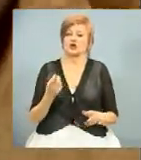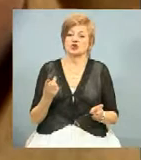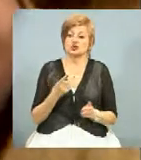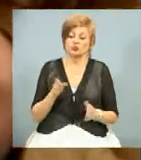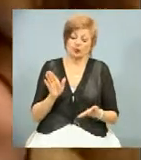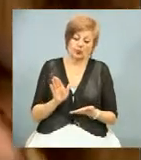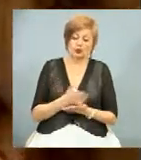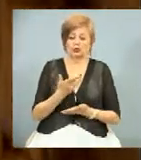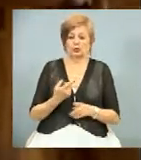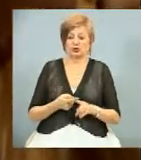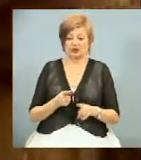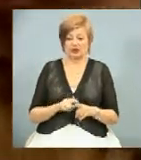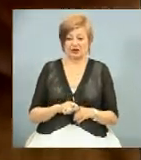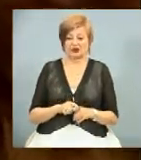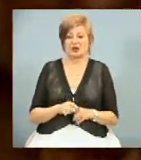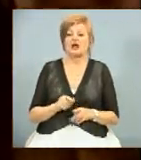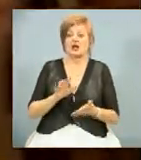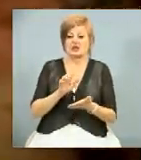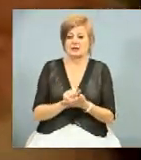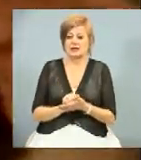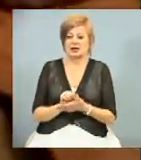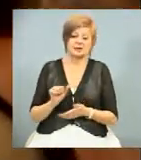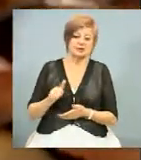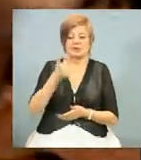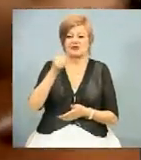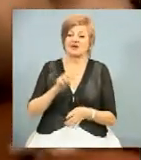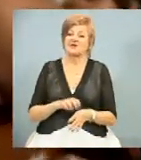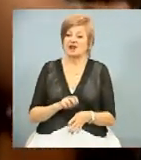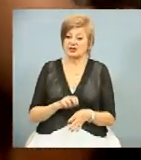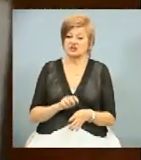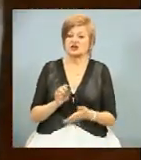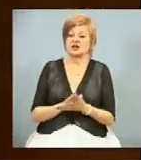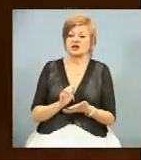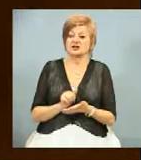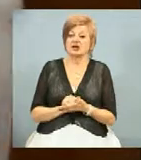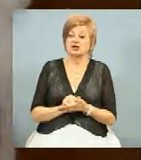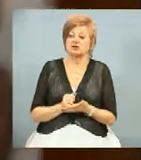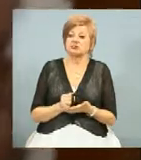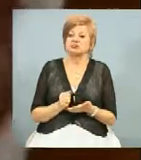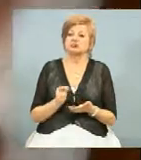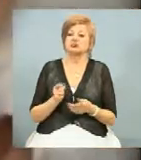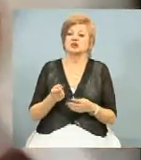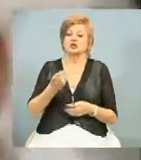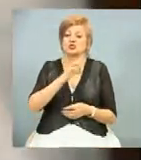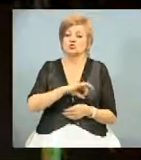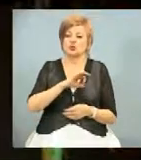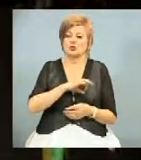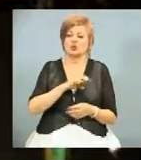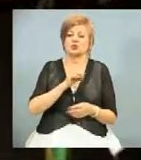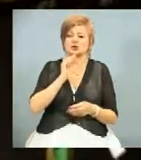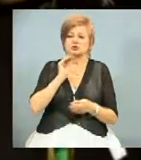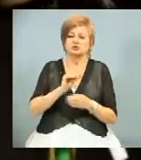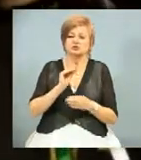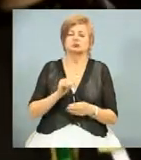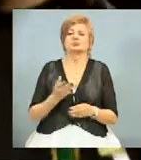вигнати цю нечисту силу. Цим займались первісні лікарі. Їх називали жрецями. Вони використовували заклинання і